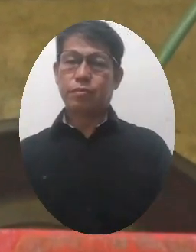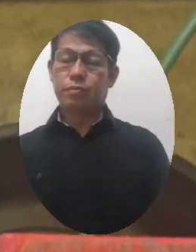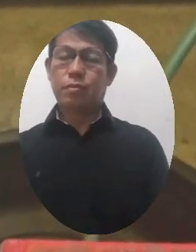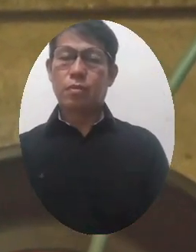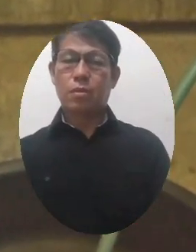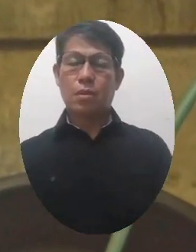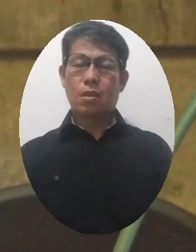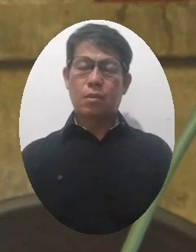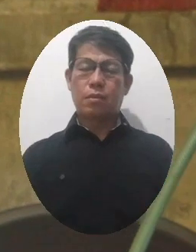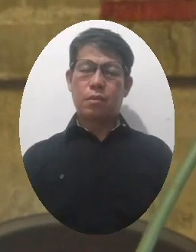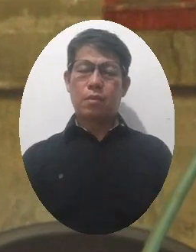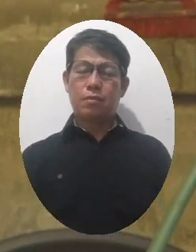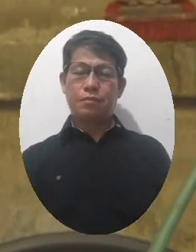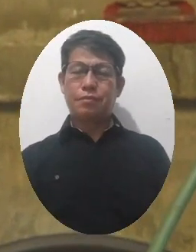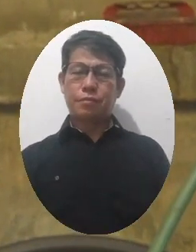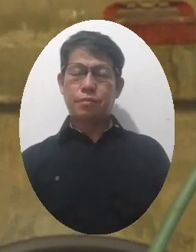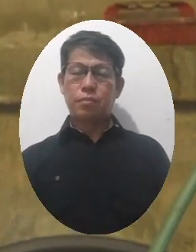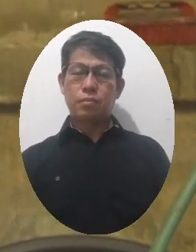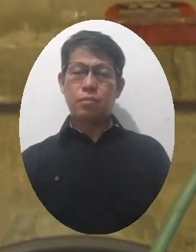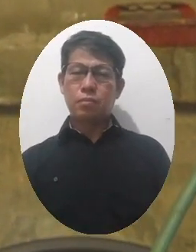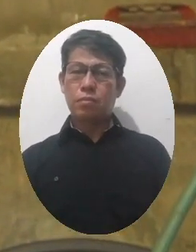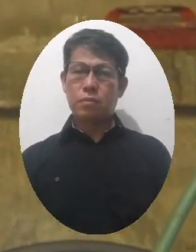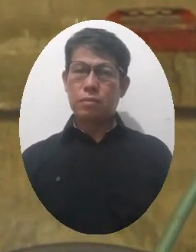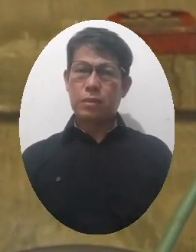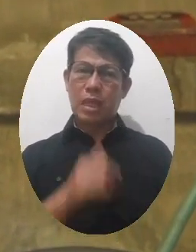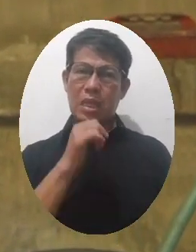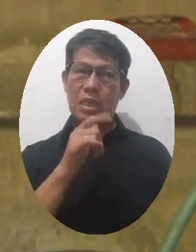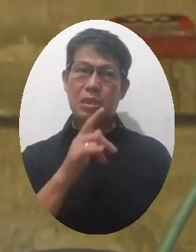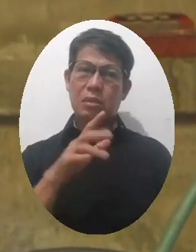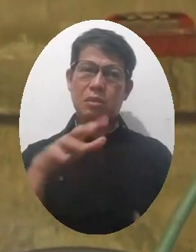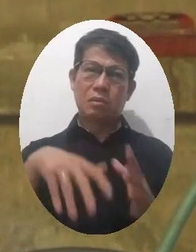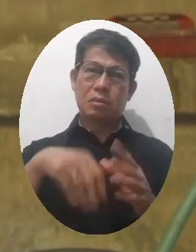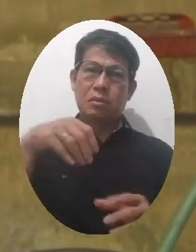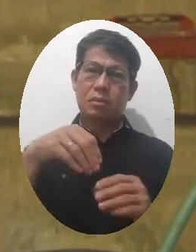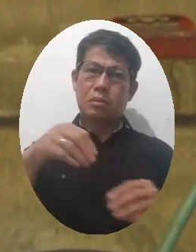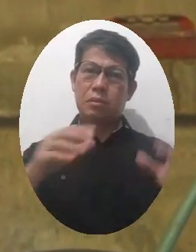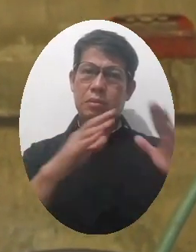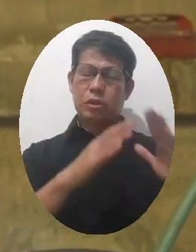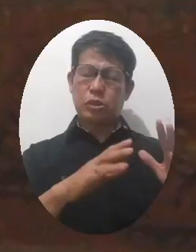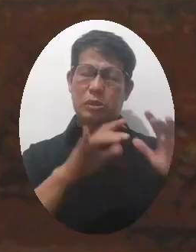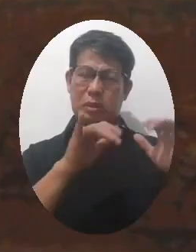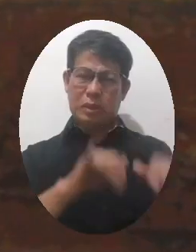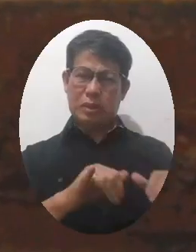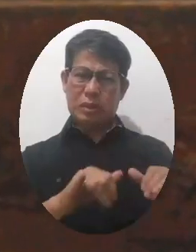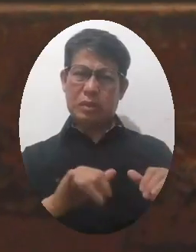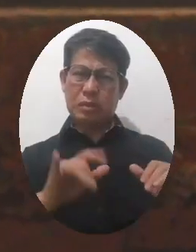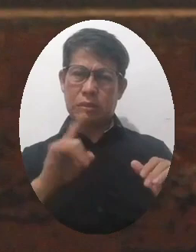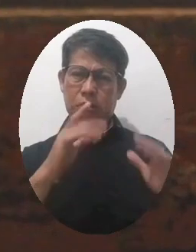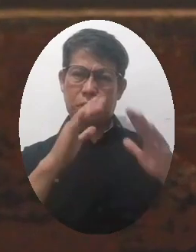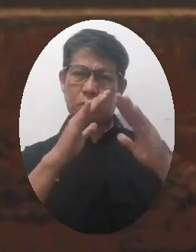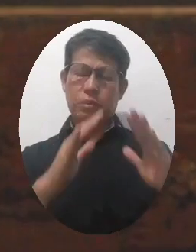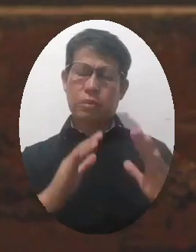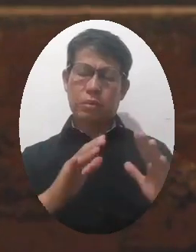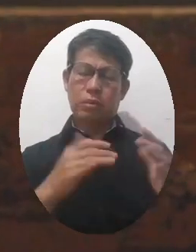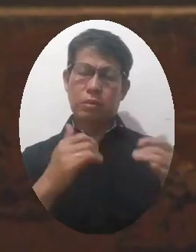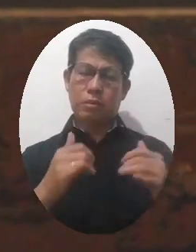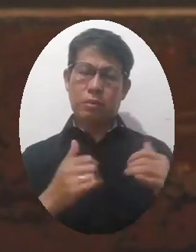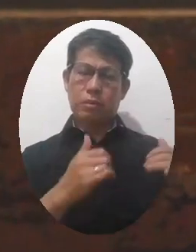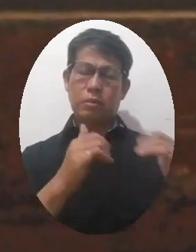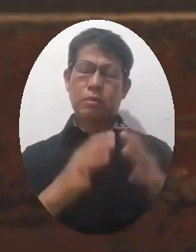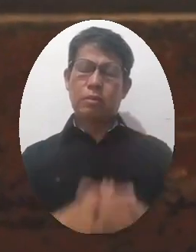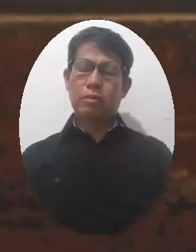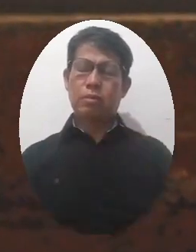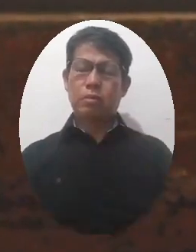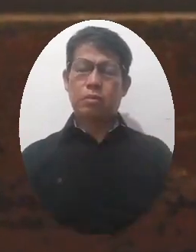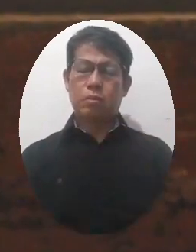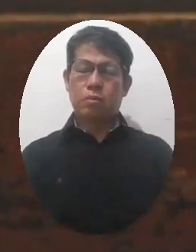hindi naman po siya yung katulad ng bata na panay ang labas. Dito lang po talaga sa loob ng bahay,